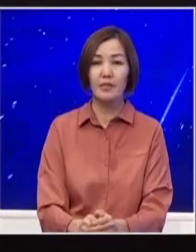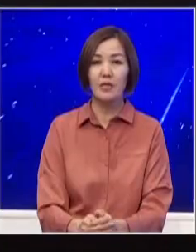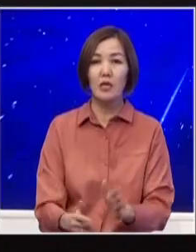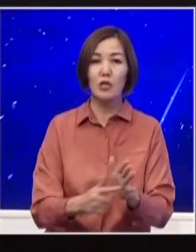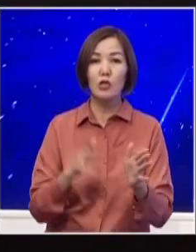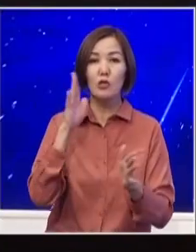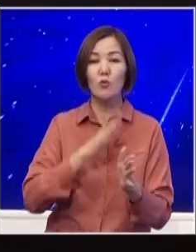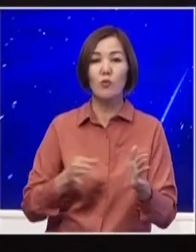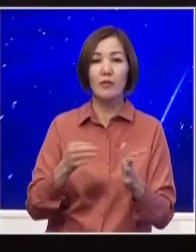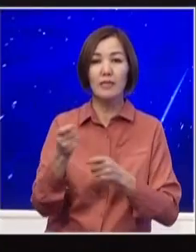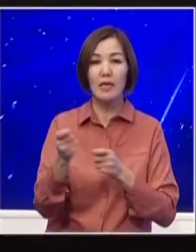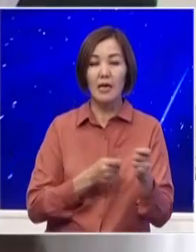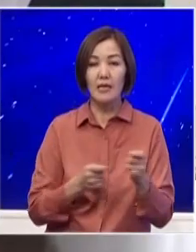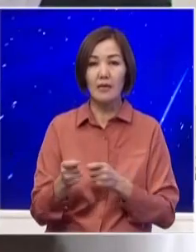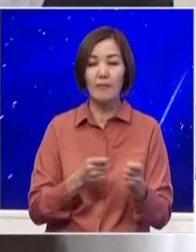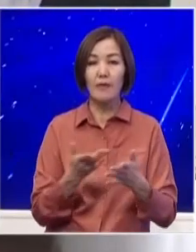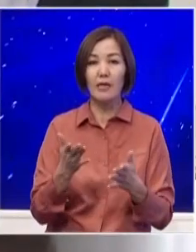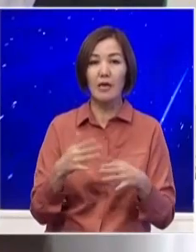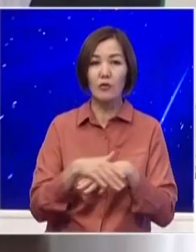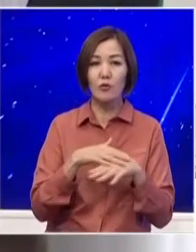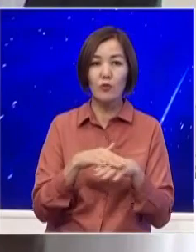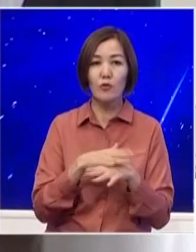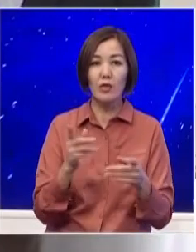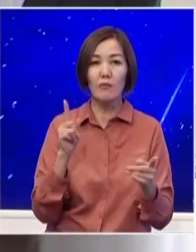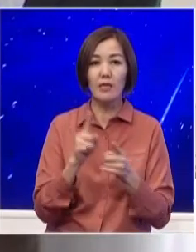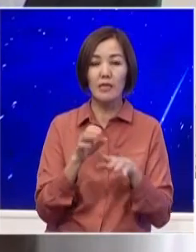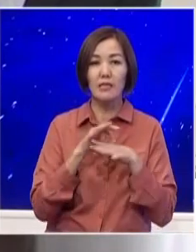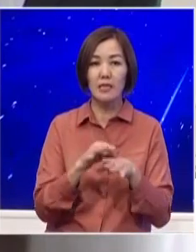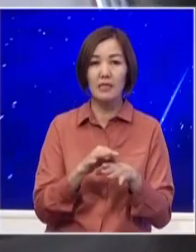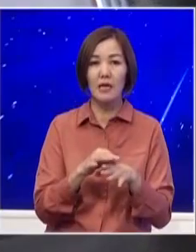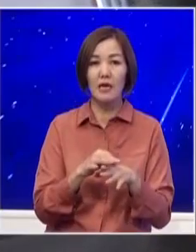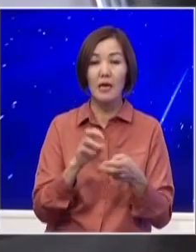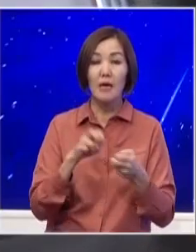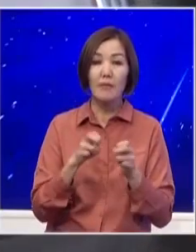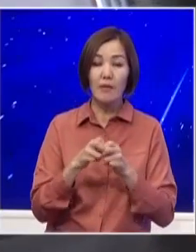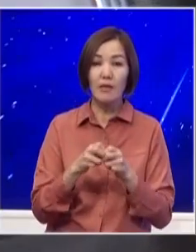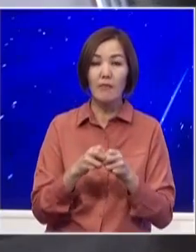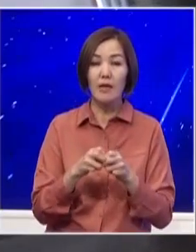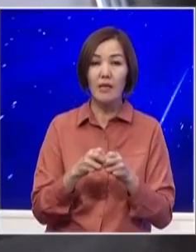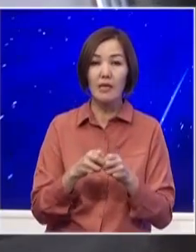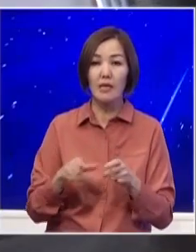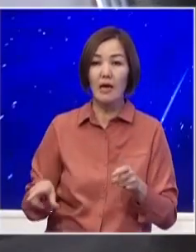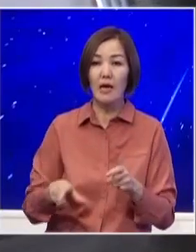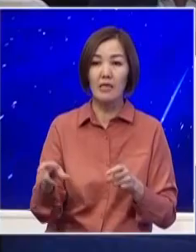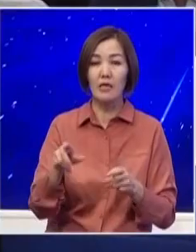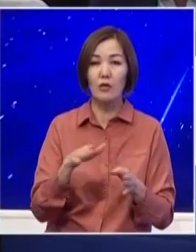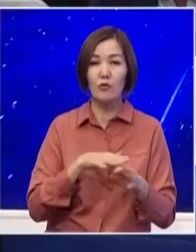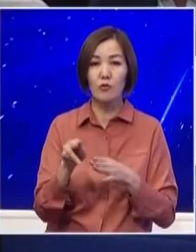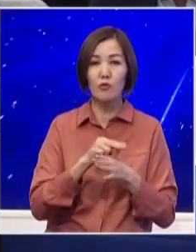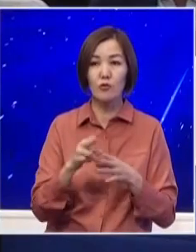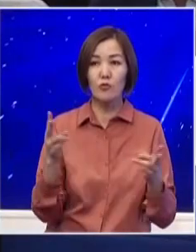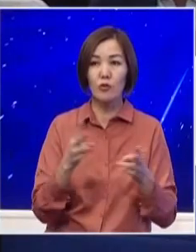Жетісу облысының әкімі Бейбіт Исабаев алдымен аудан тұрғындарын жеке қабылдады. Олардың көтерген мәселелері арық жүйелерін күрделі жөндеуден